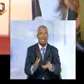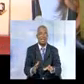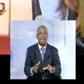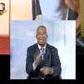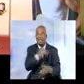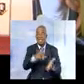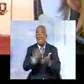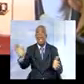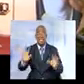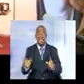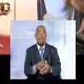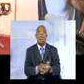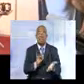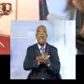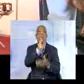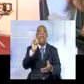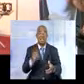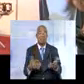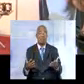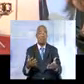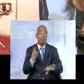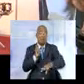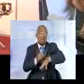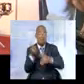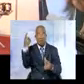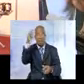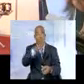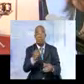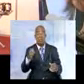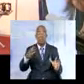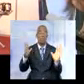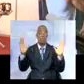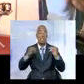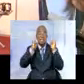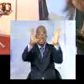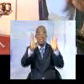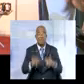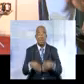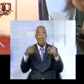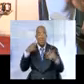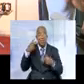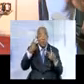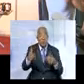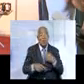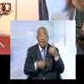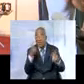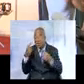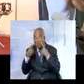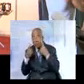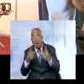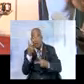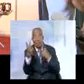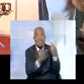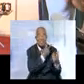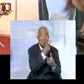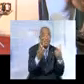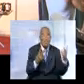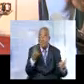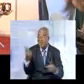pour ces sociétés marocaines pour prospecter le marché ivoirien et pour voir les opportunités